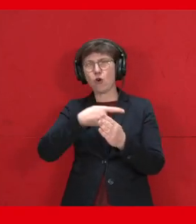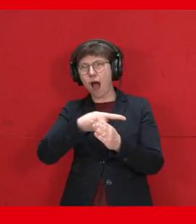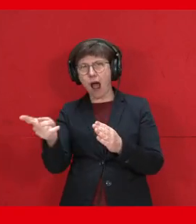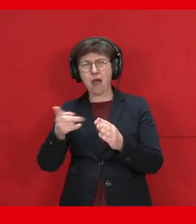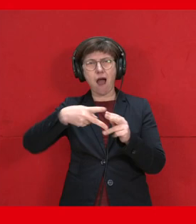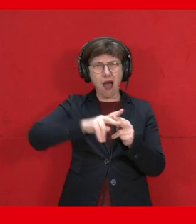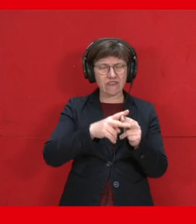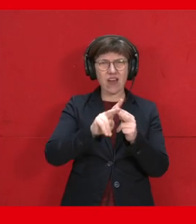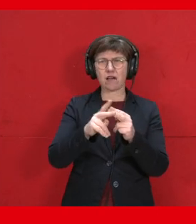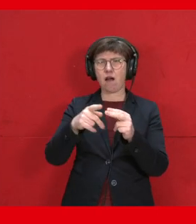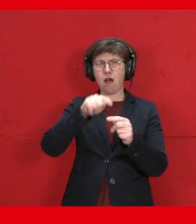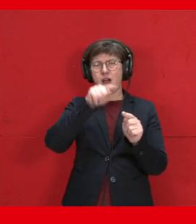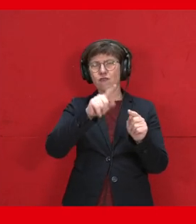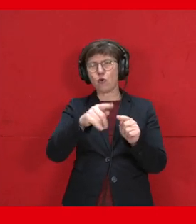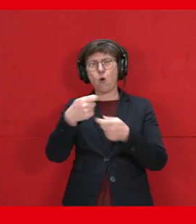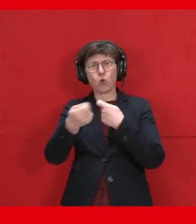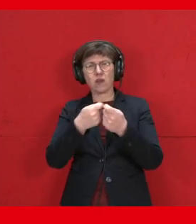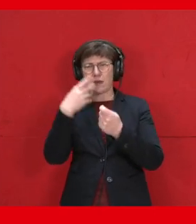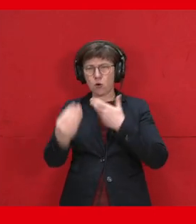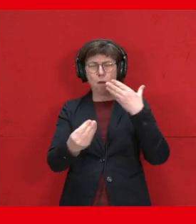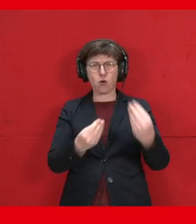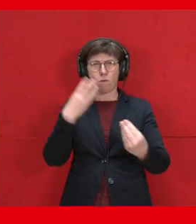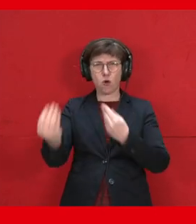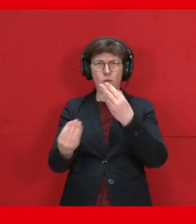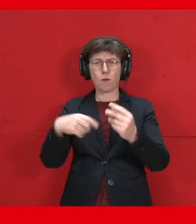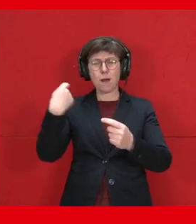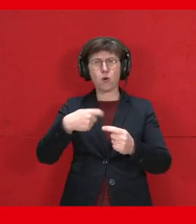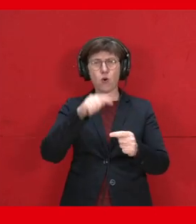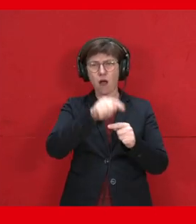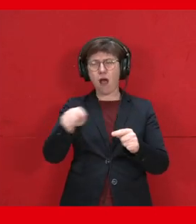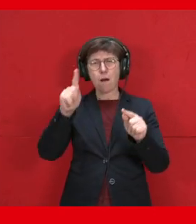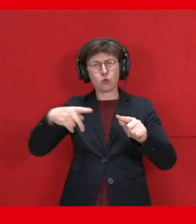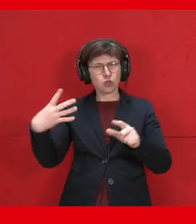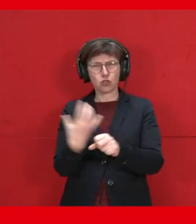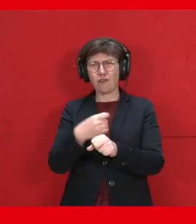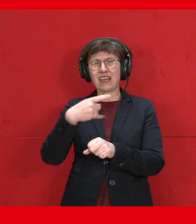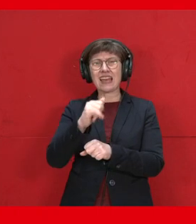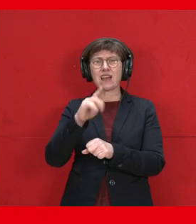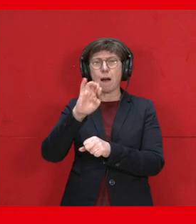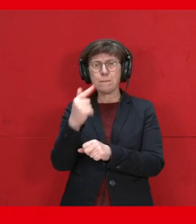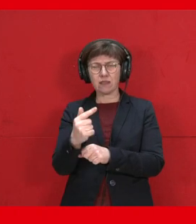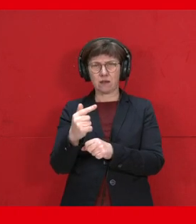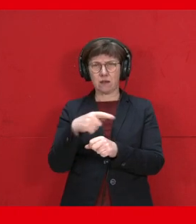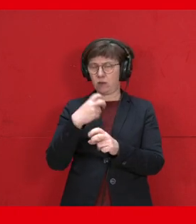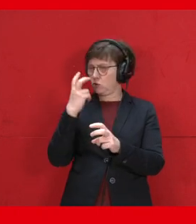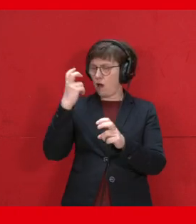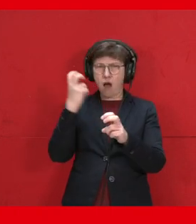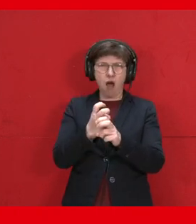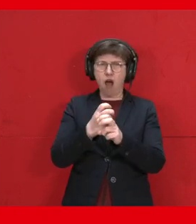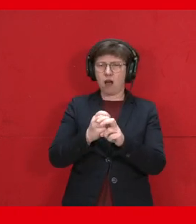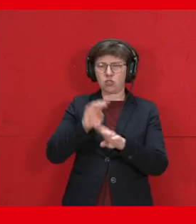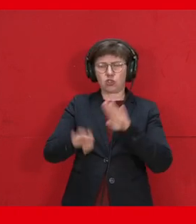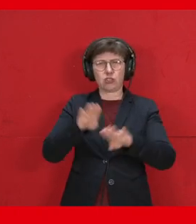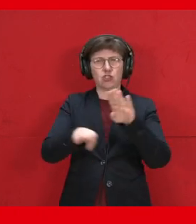jeden Handwerker, für jede Handwerkerin, für jedes Unternehmen und alle Bürgerinnen und Bürger muss erreicht werden. Und wir werden harte